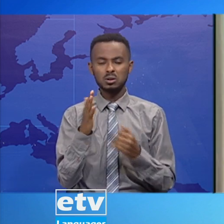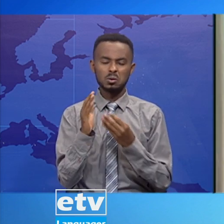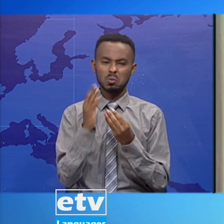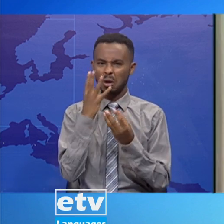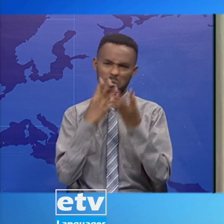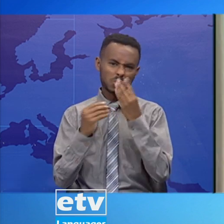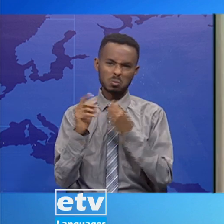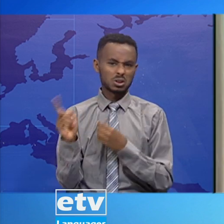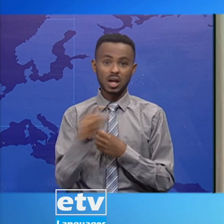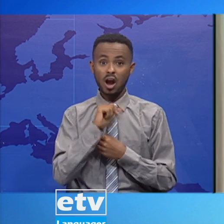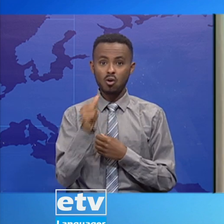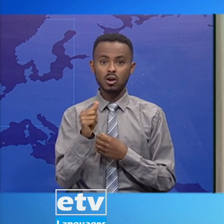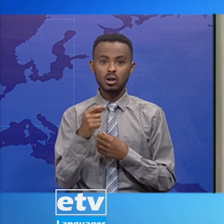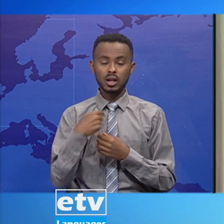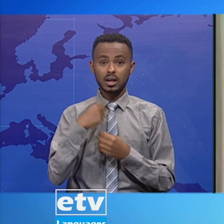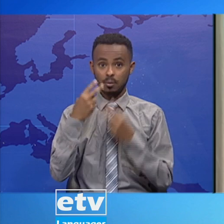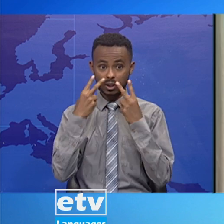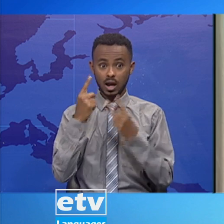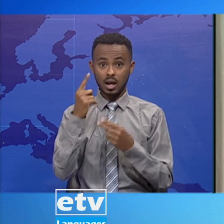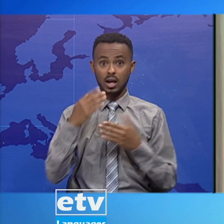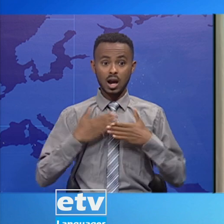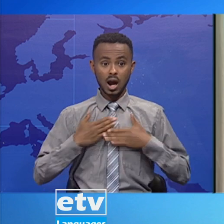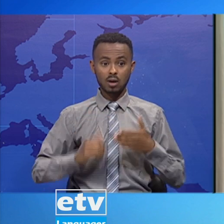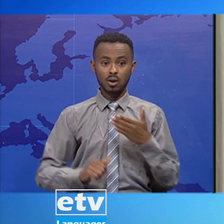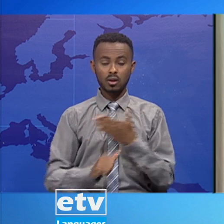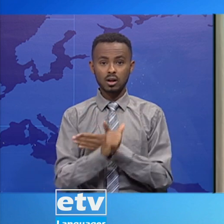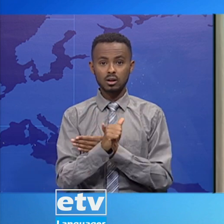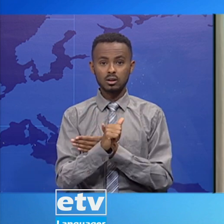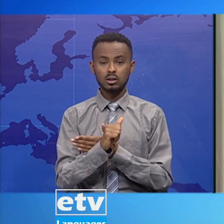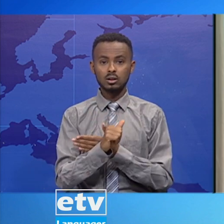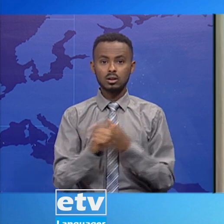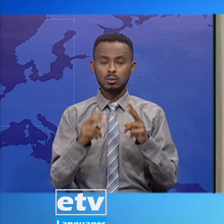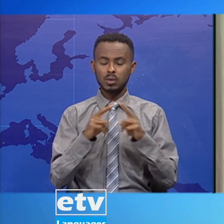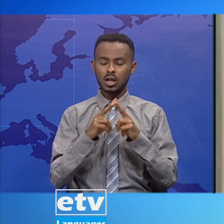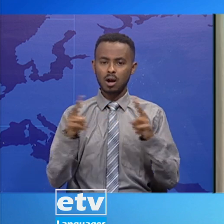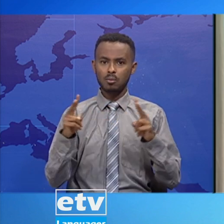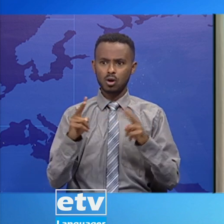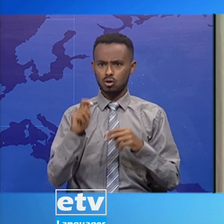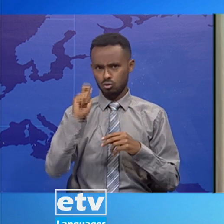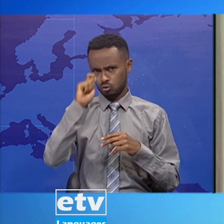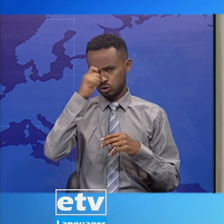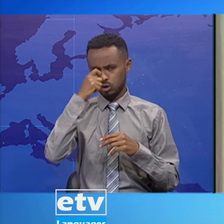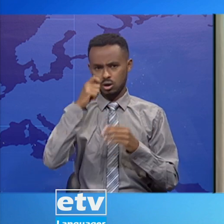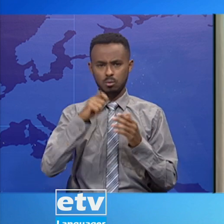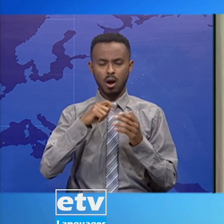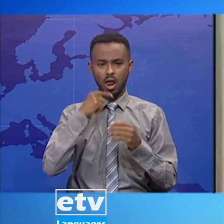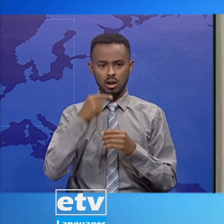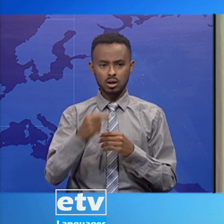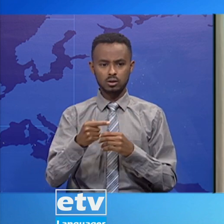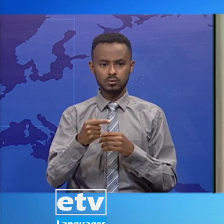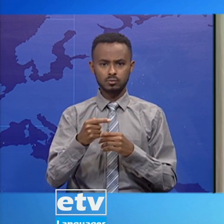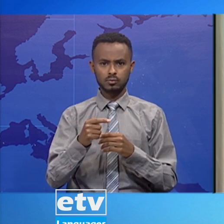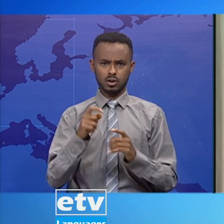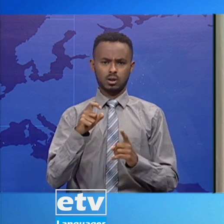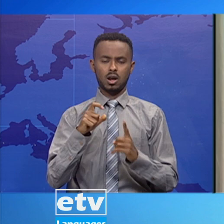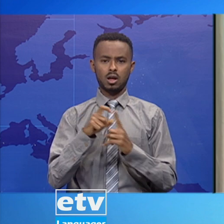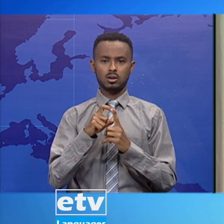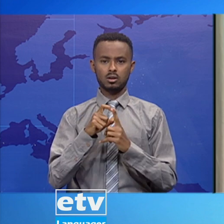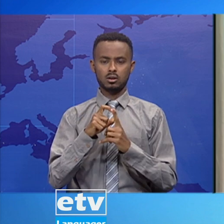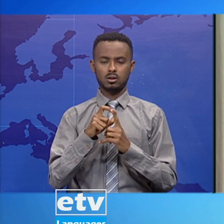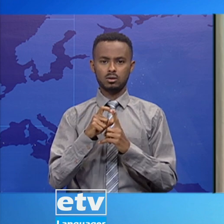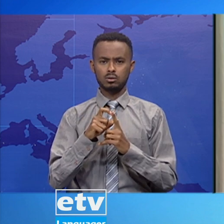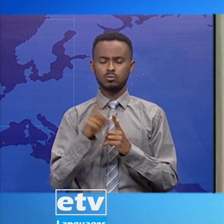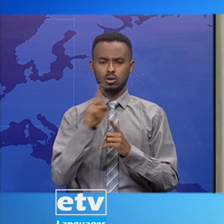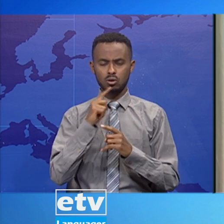መሆን ምናምን ሳይሆን እኔ እንደሚታየኝ አንድ አካል ጉዳተኛ በጣም በቃ ኮስተር ባለ ቃላት